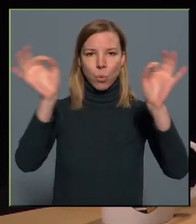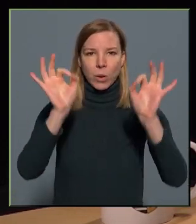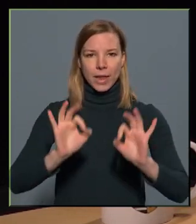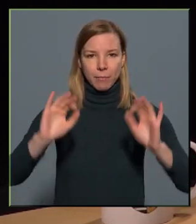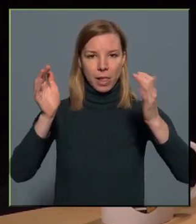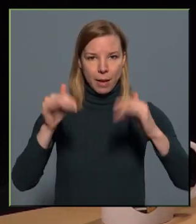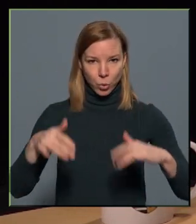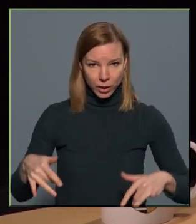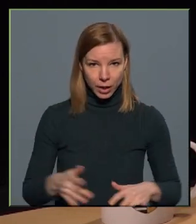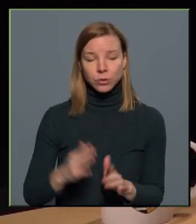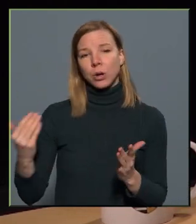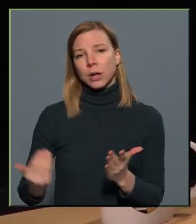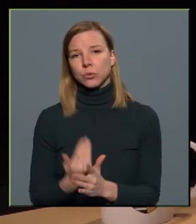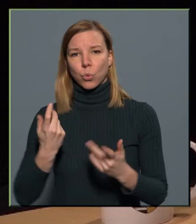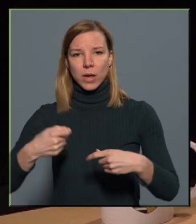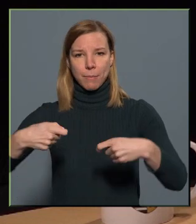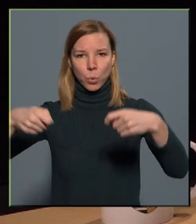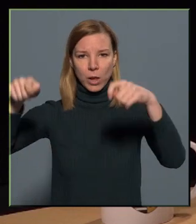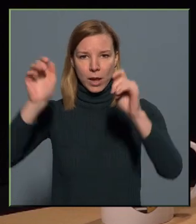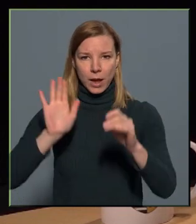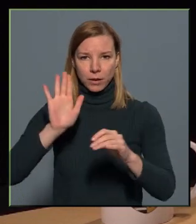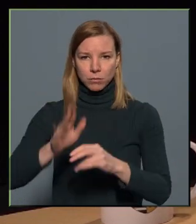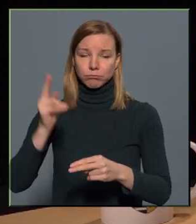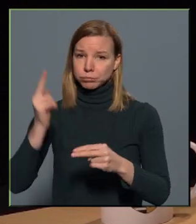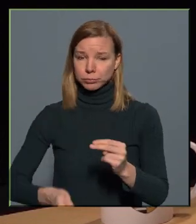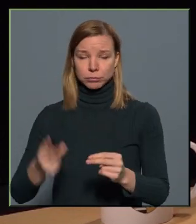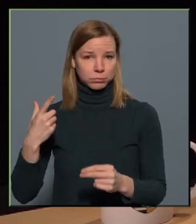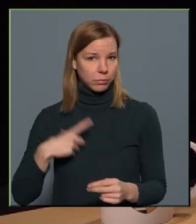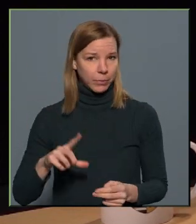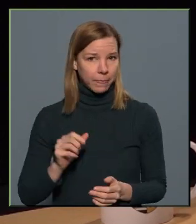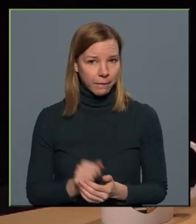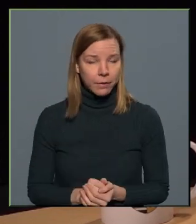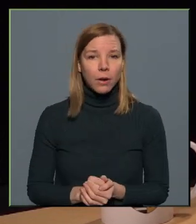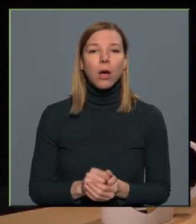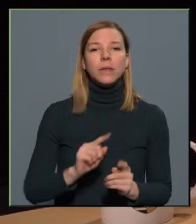épület felépítése valósult meg, de akár a Lechner